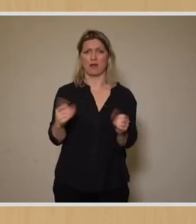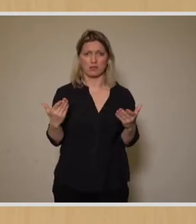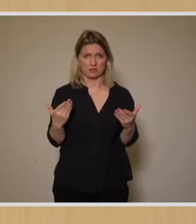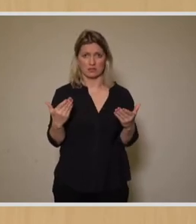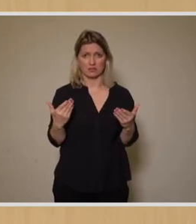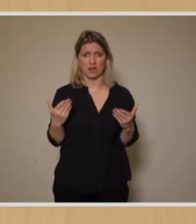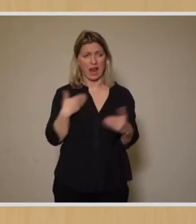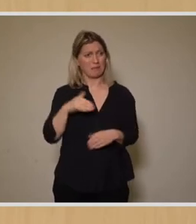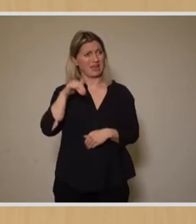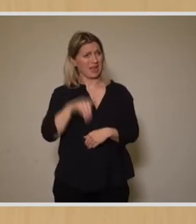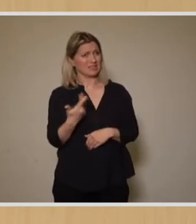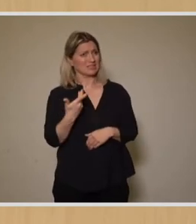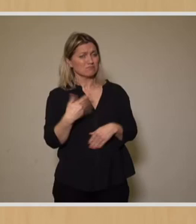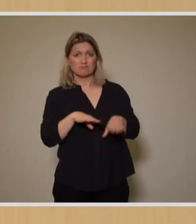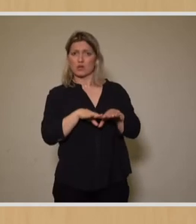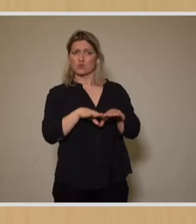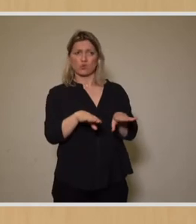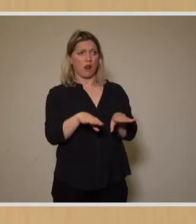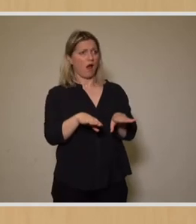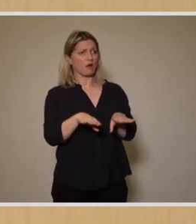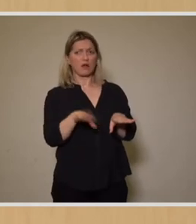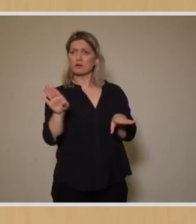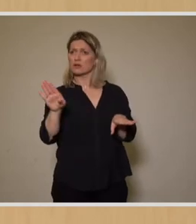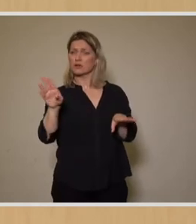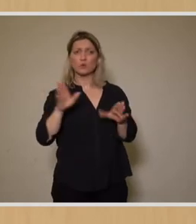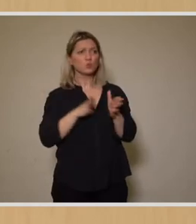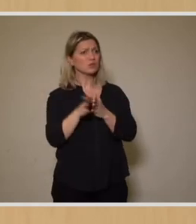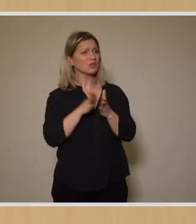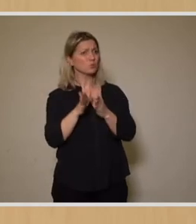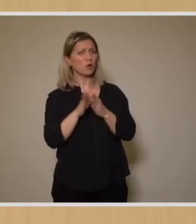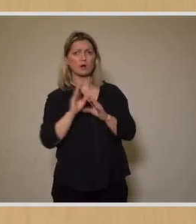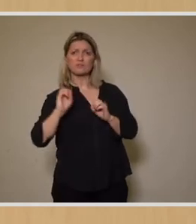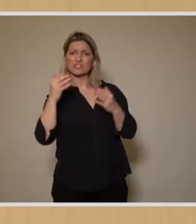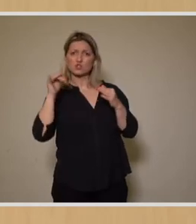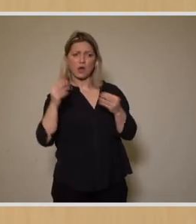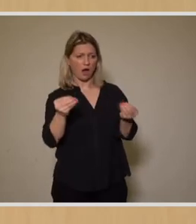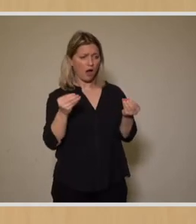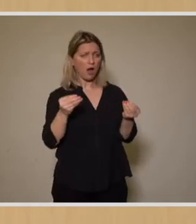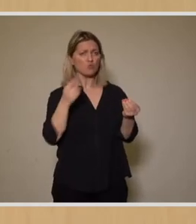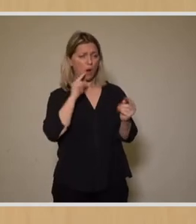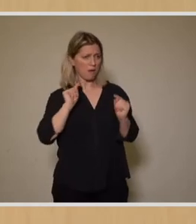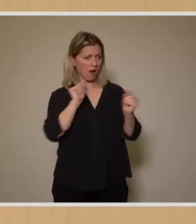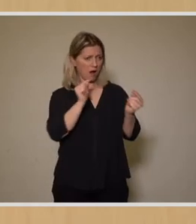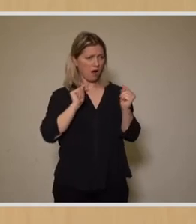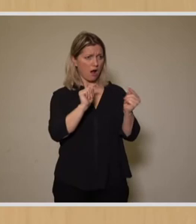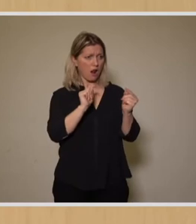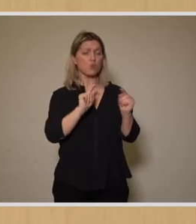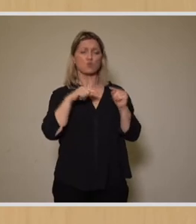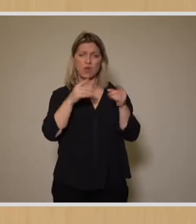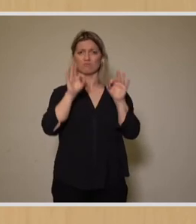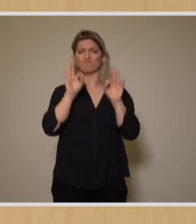einer Grundlage einer aktuellen Untersuchung zu führen und dann eine Entscheidung zu